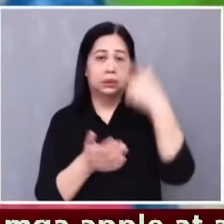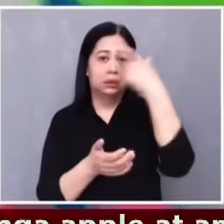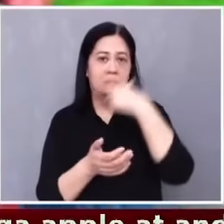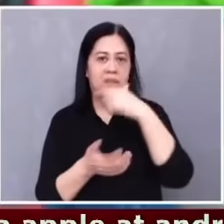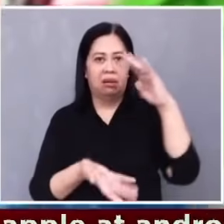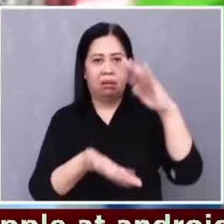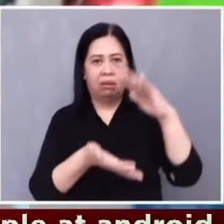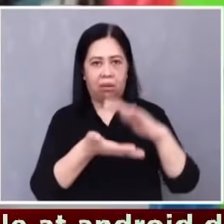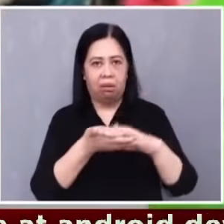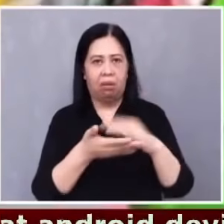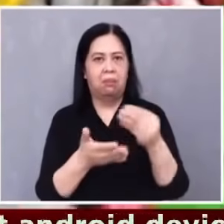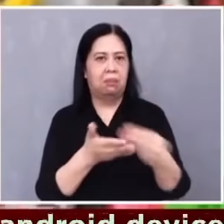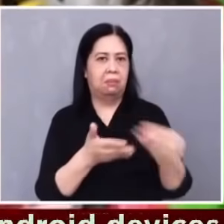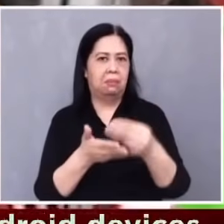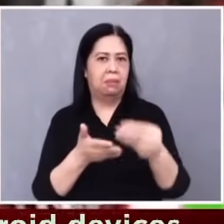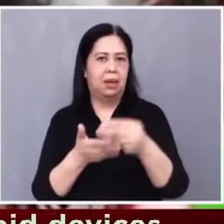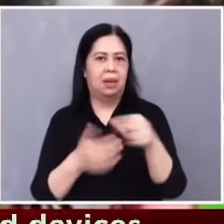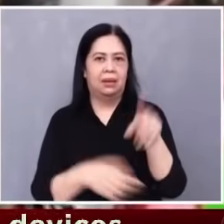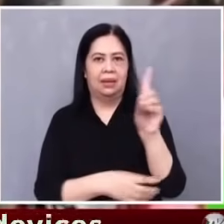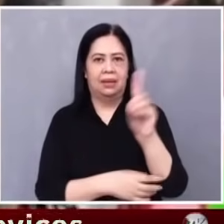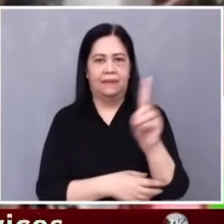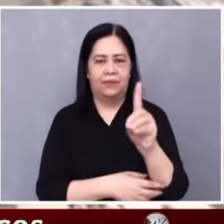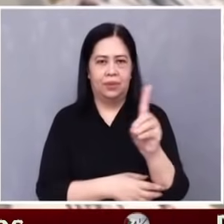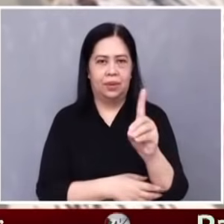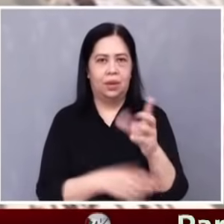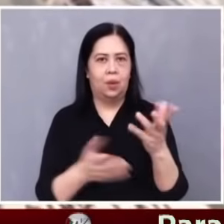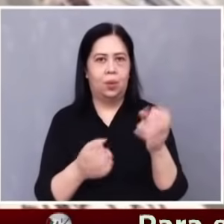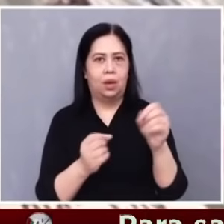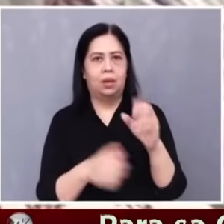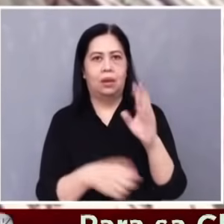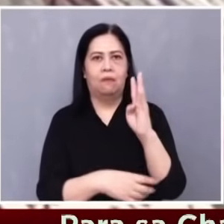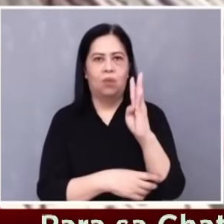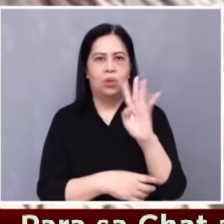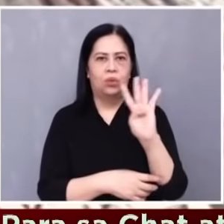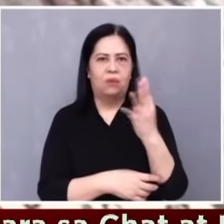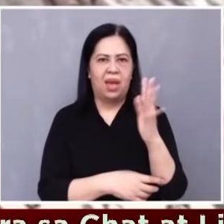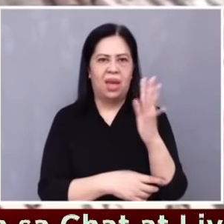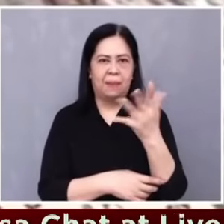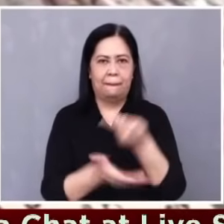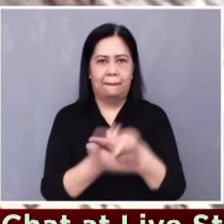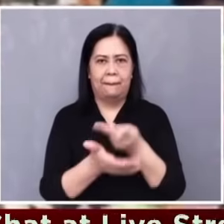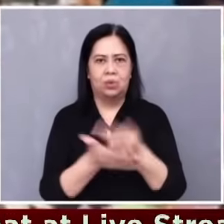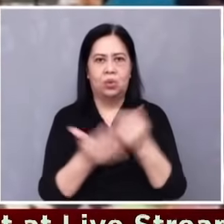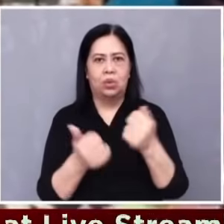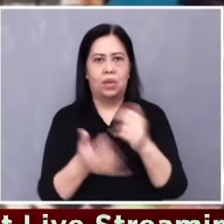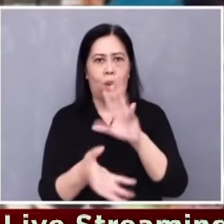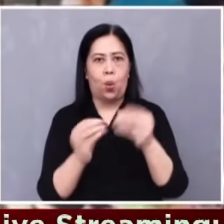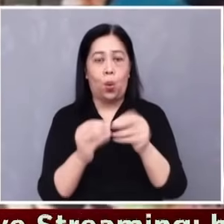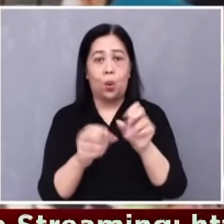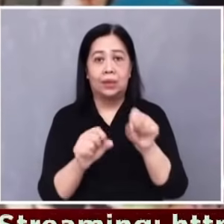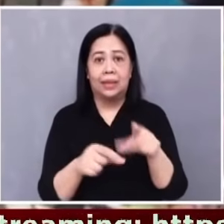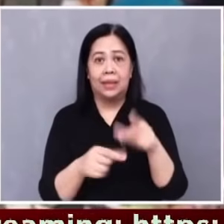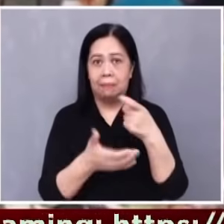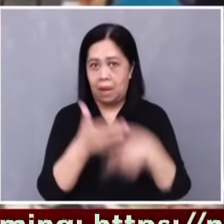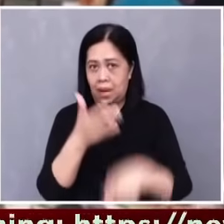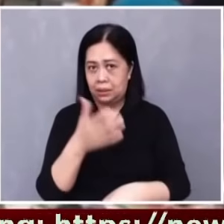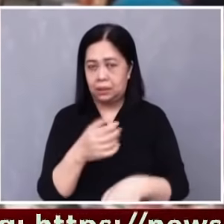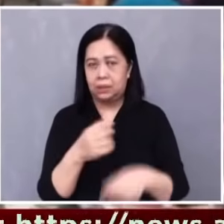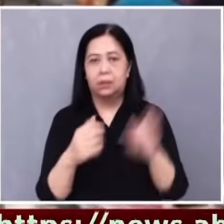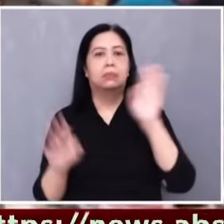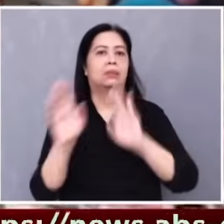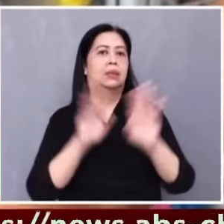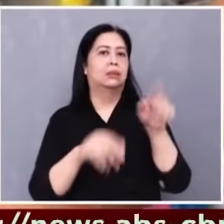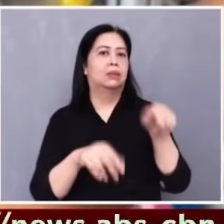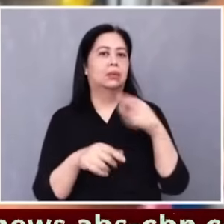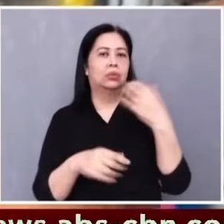ang namimili nito sa Divisoria kung saan nasa 4 to 5 pesos na lang ang wholesale price. Problemado naman ang mga